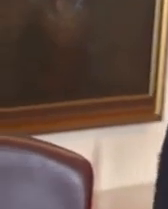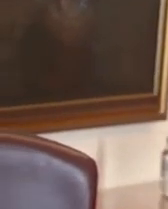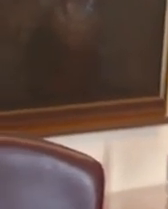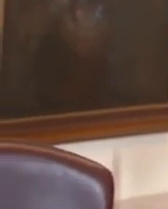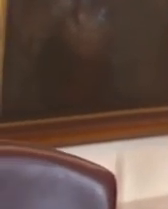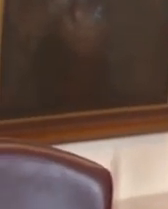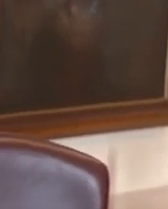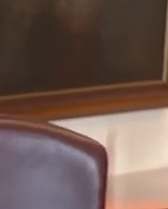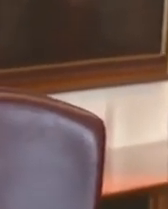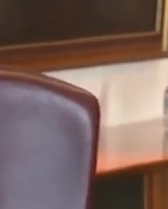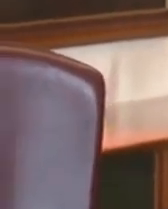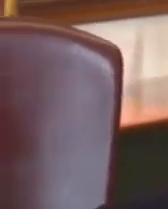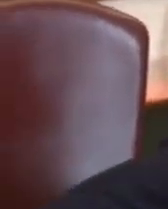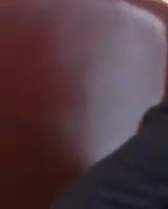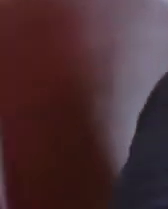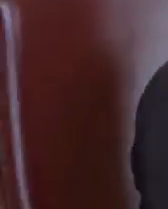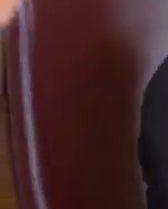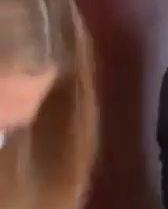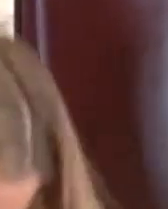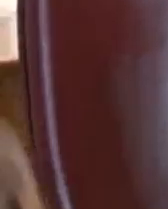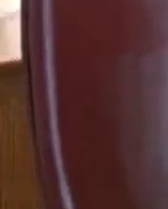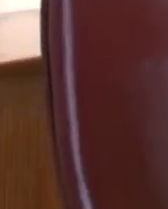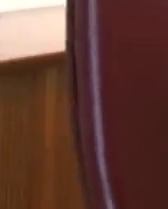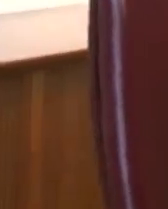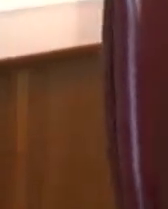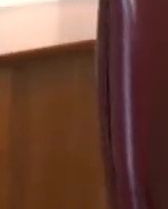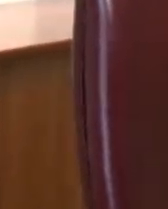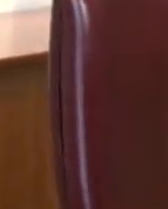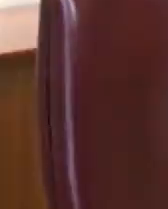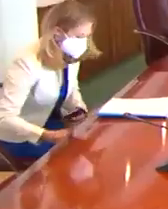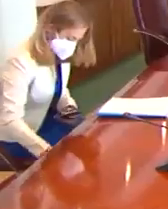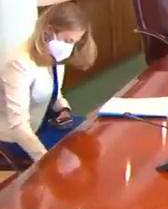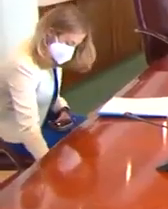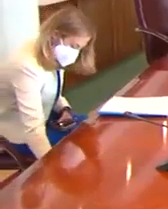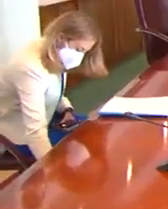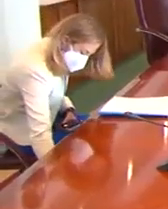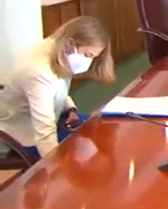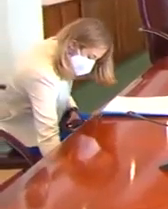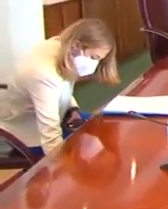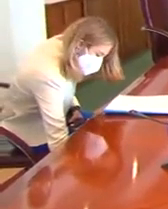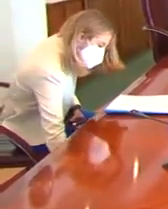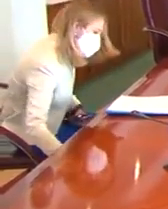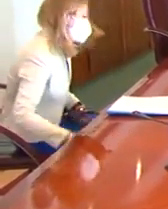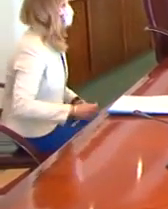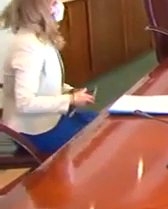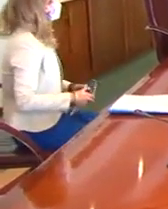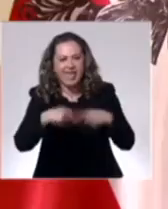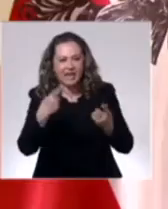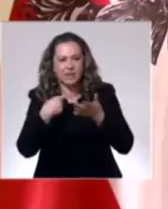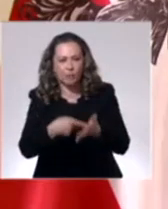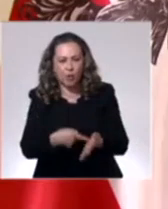го разбира блокирањето на македонските интеграции заради билатерални прашања, но се нуди како посредник во разговорите со